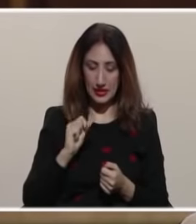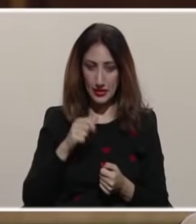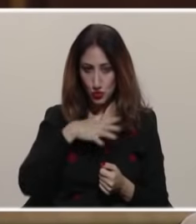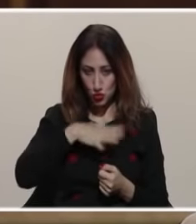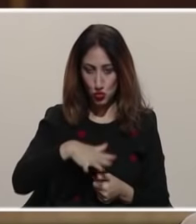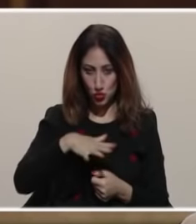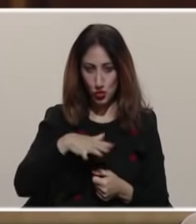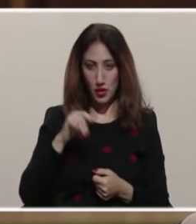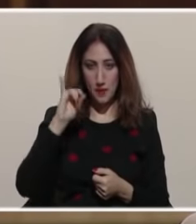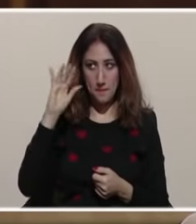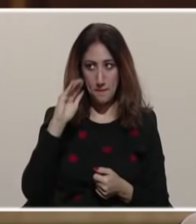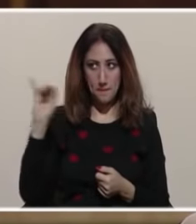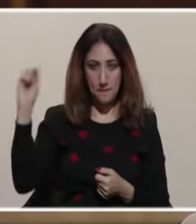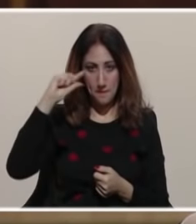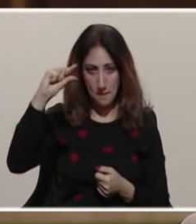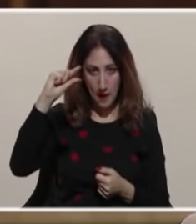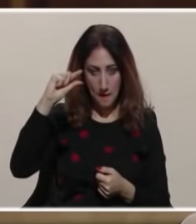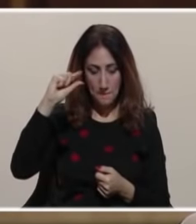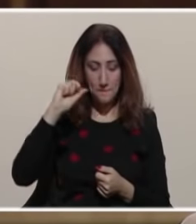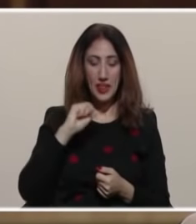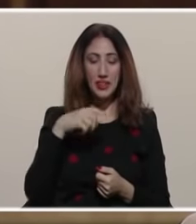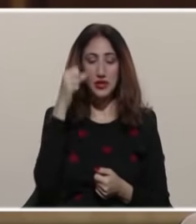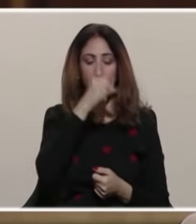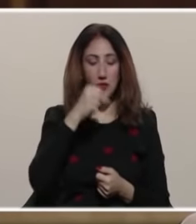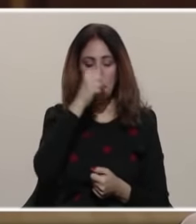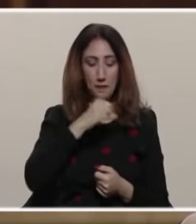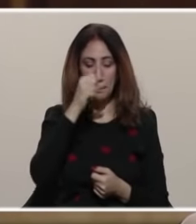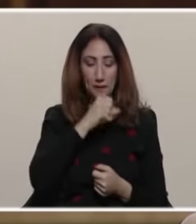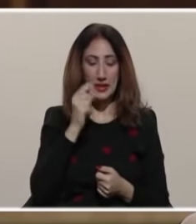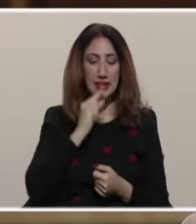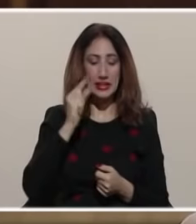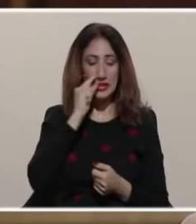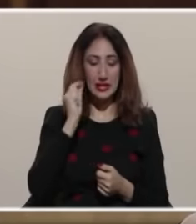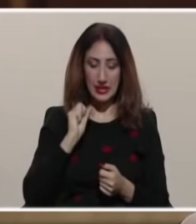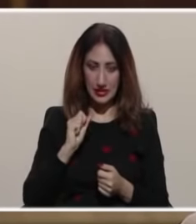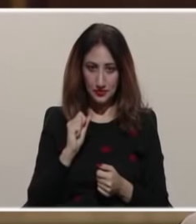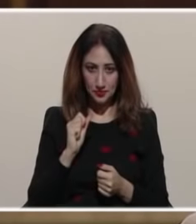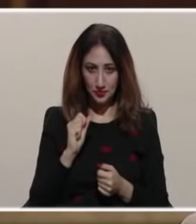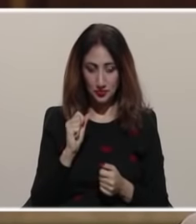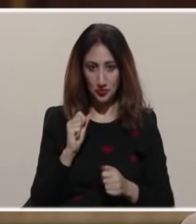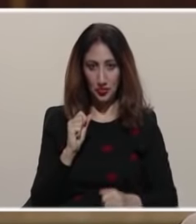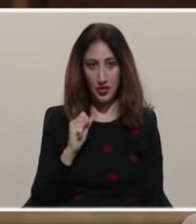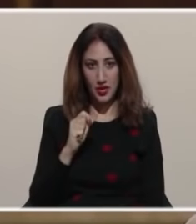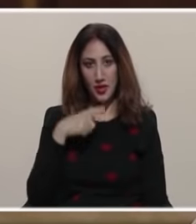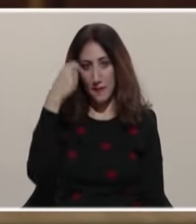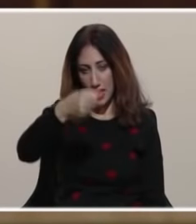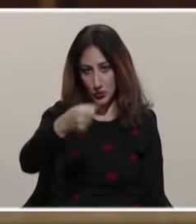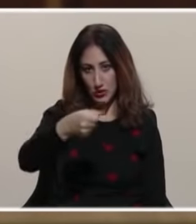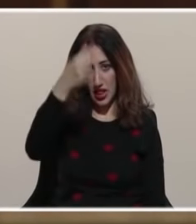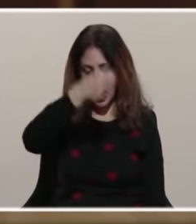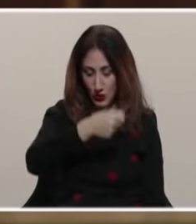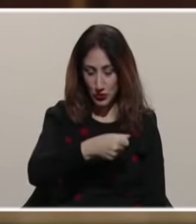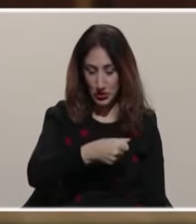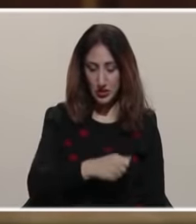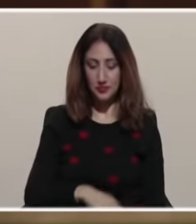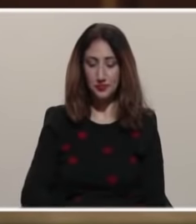الشيخ محمد السواجي اللي هيمتعنا بابتهالاته وأناشيده الدينية الجميلة. يا أهلا وسهلا